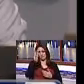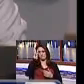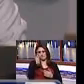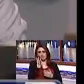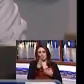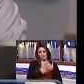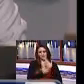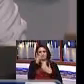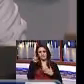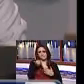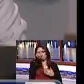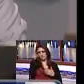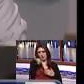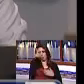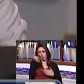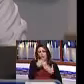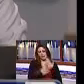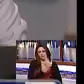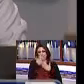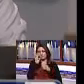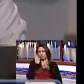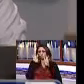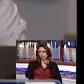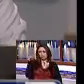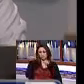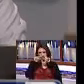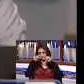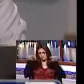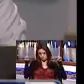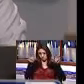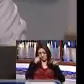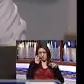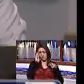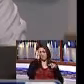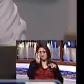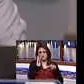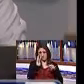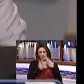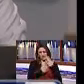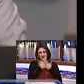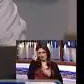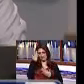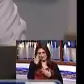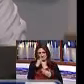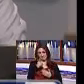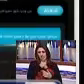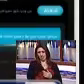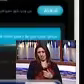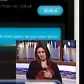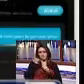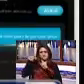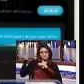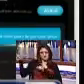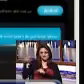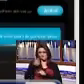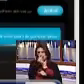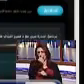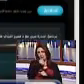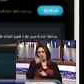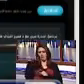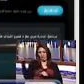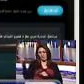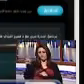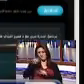جديد لقناه المحور موجود دلوقتي قدام حضراتكم وعندنا كمان موقع جديد ا باسم عمرو الليسي